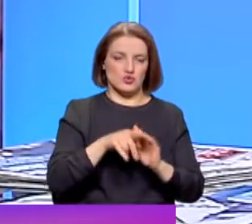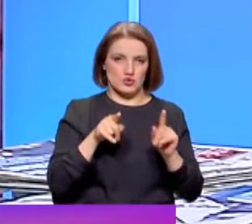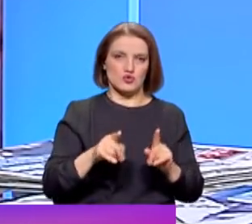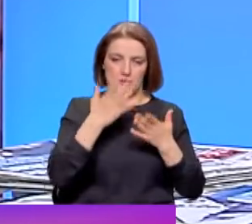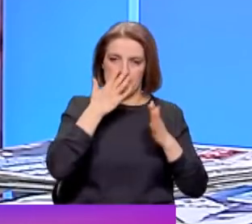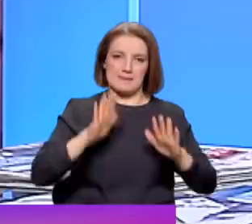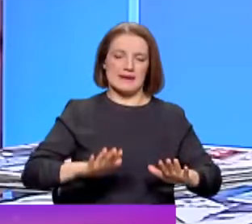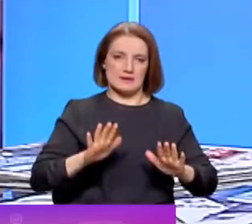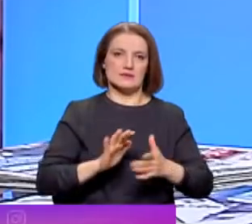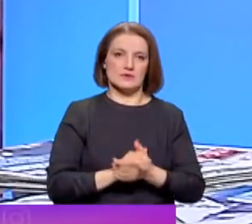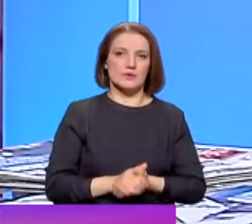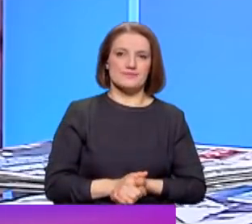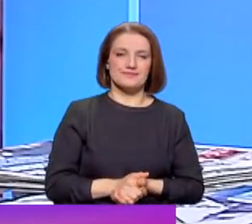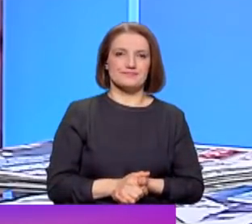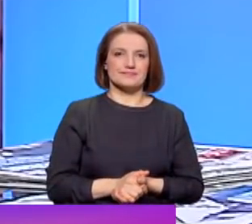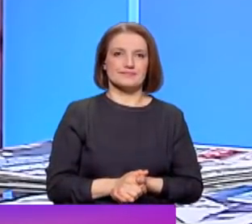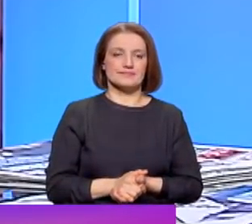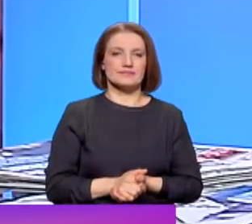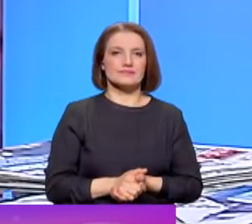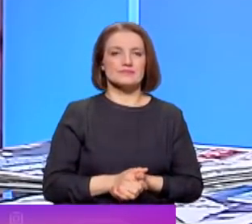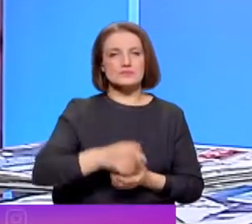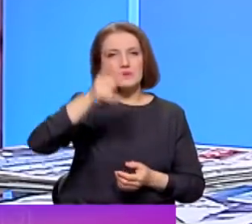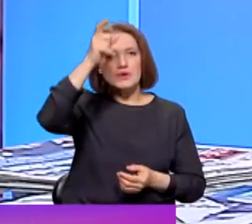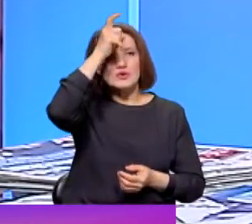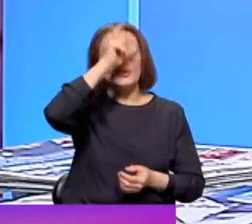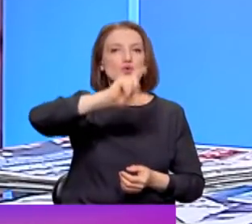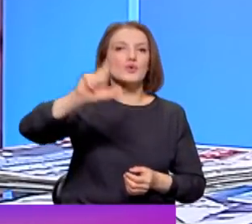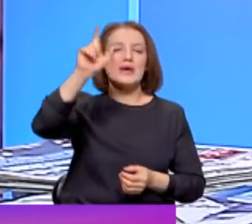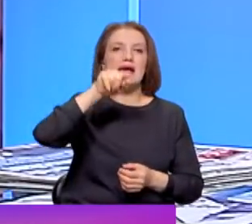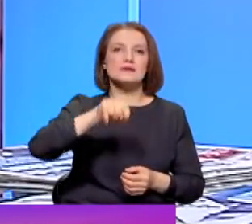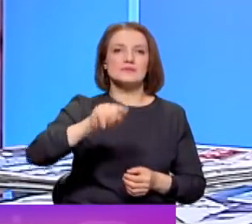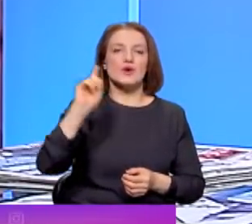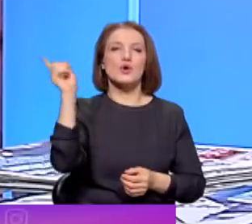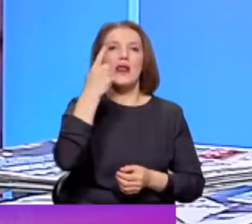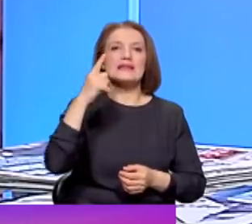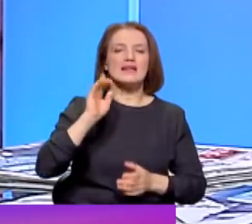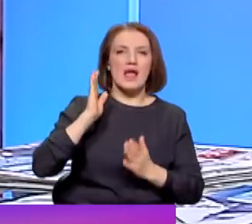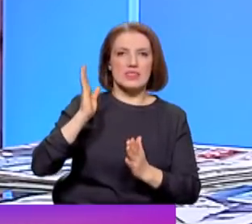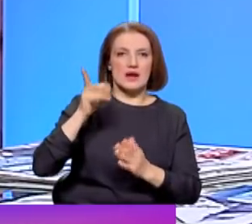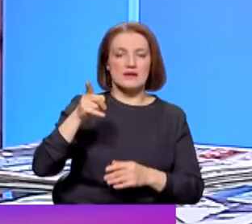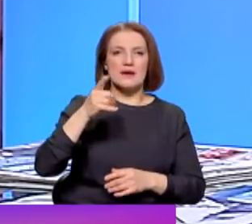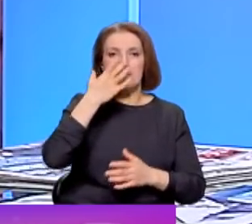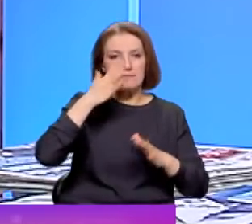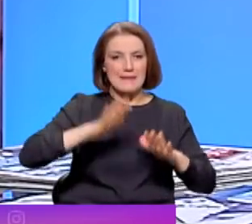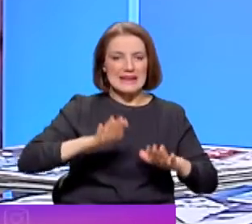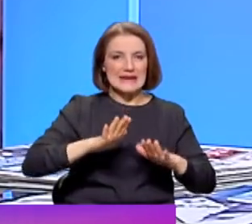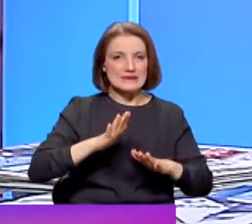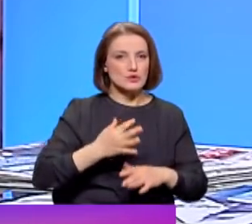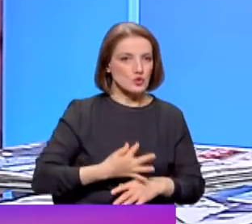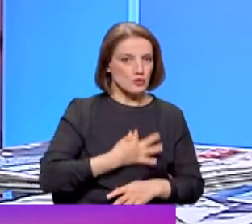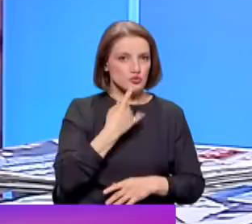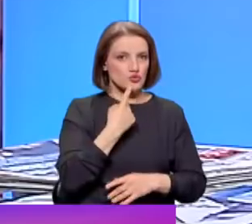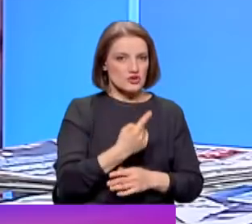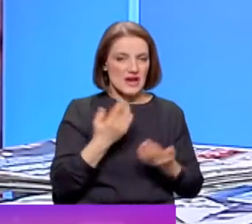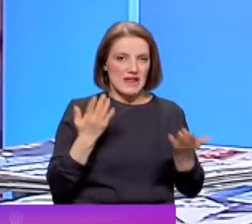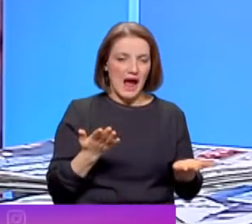böyle beklenti Hani bununla dır ülkeyi yönetenler burada beklenti ya da temennilerini söyleyecekler